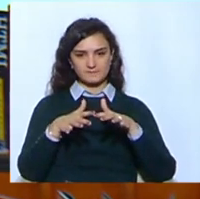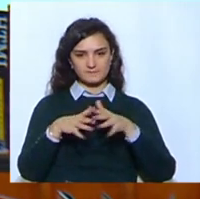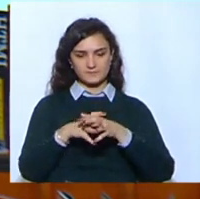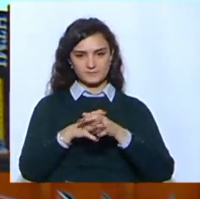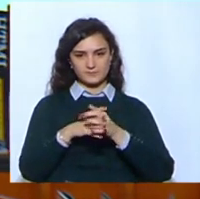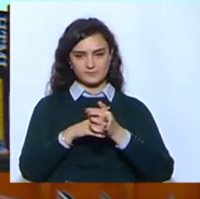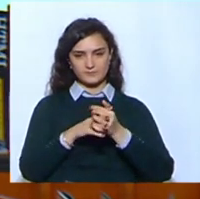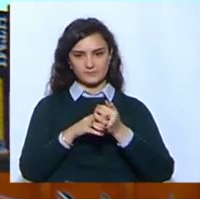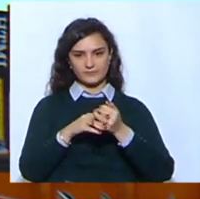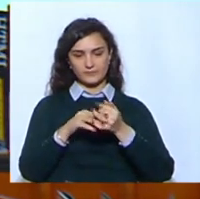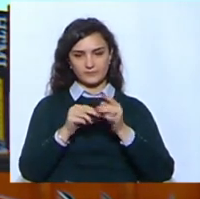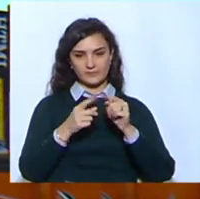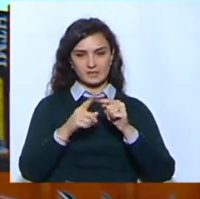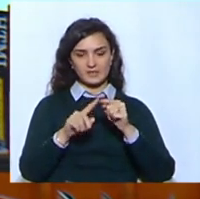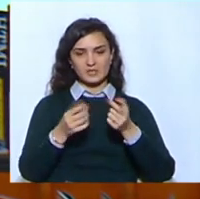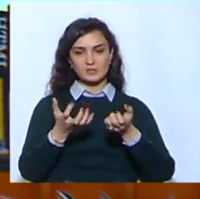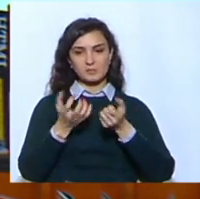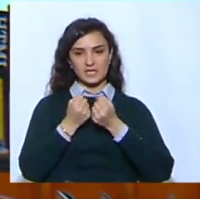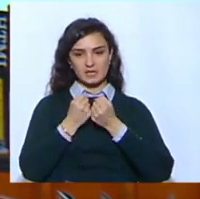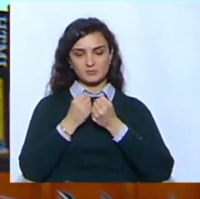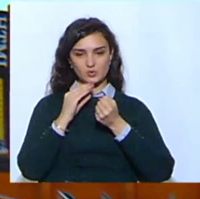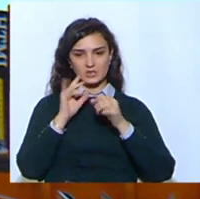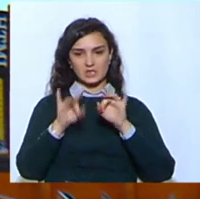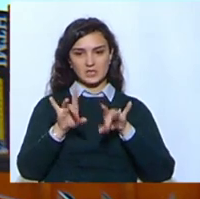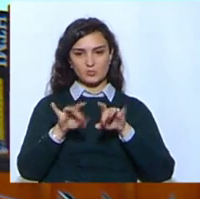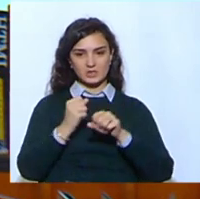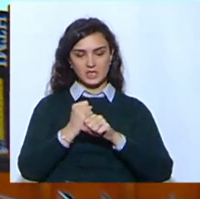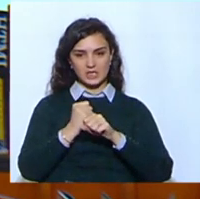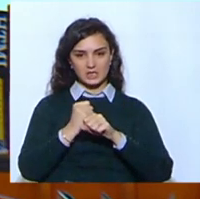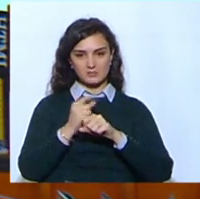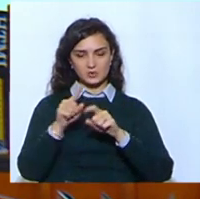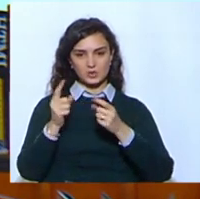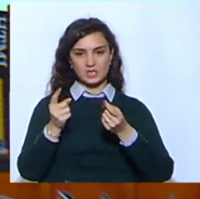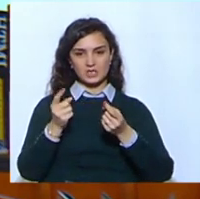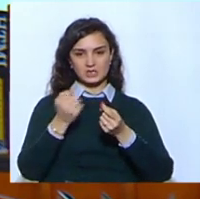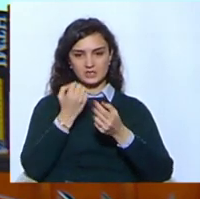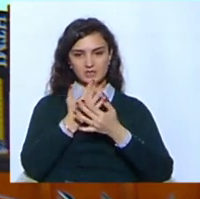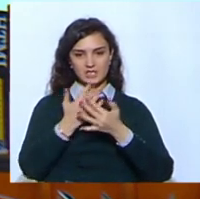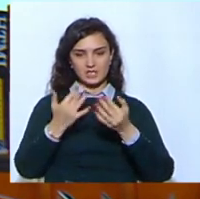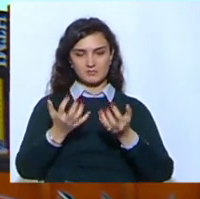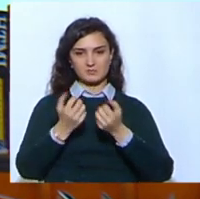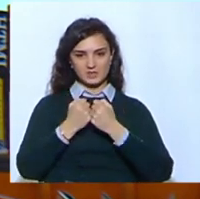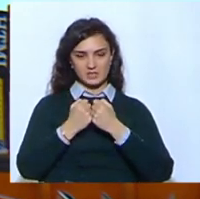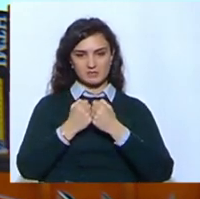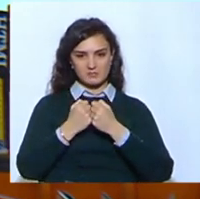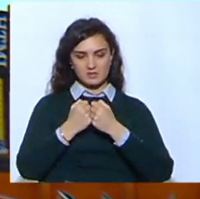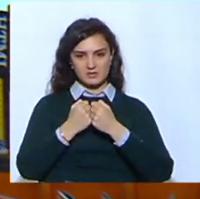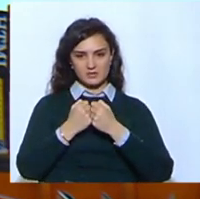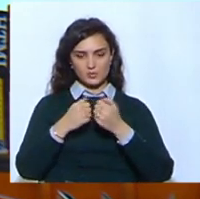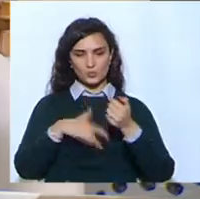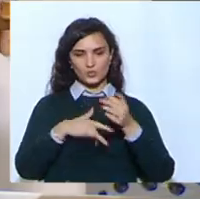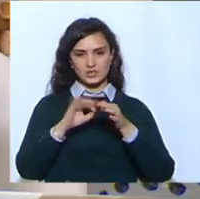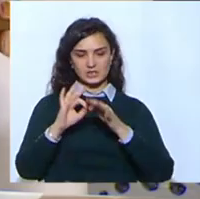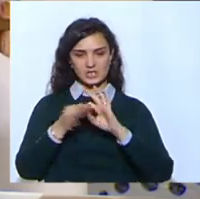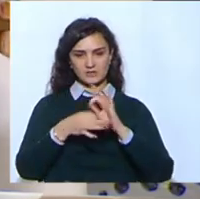აქვე ვიტყვი, რომ შეთვისების თვალსაზრისით, როდესაც თერმულად მუშავდება, ზოგიერთი ნივთიერების შეთვისება გარკვეული ტიპის